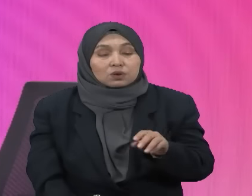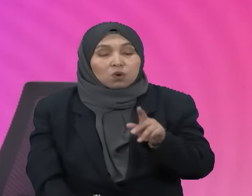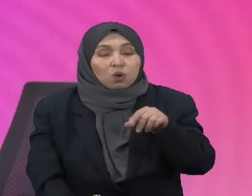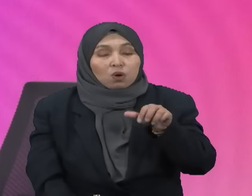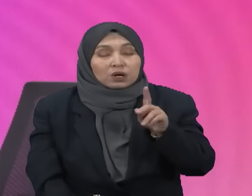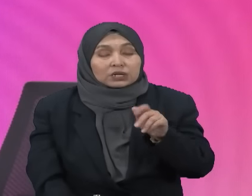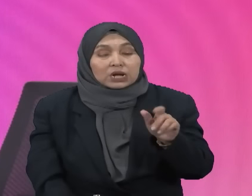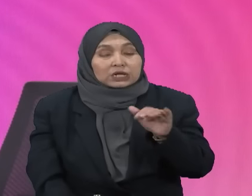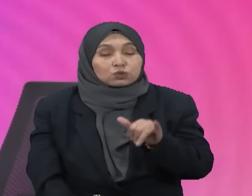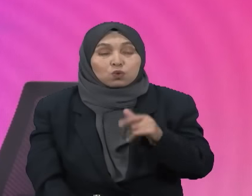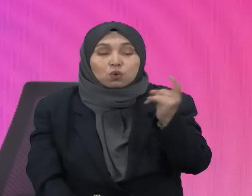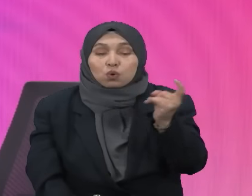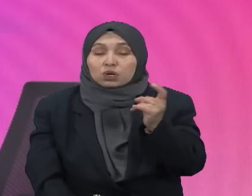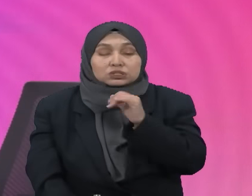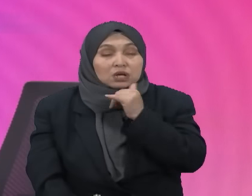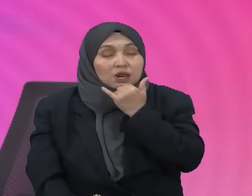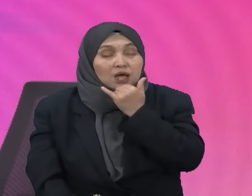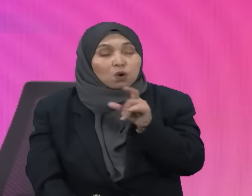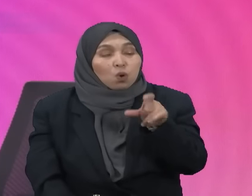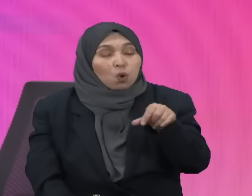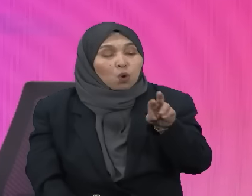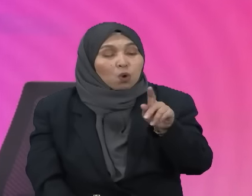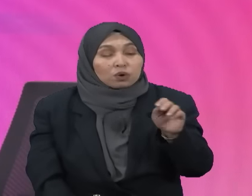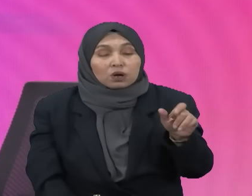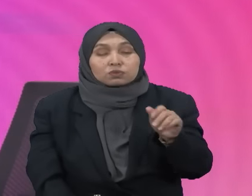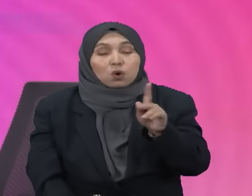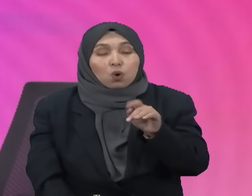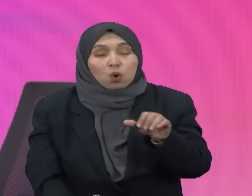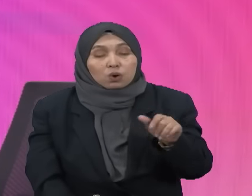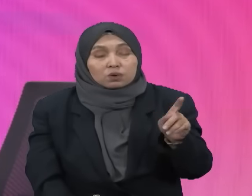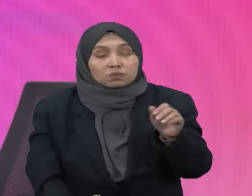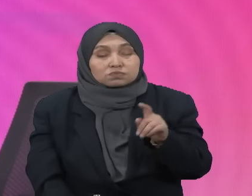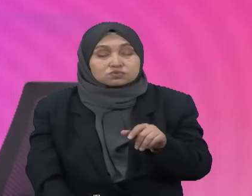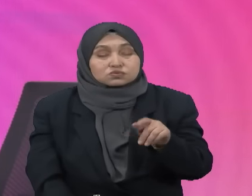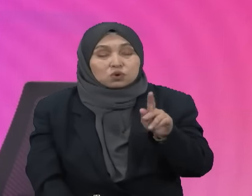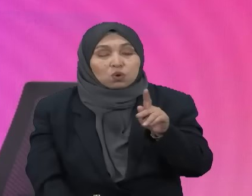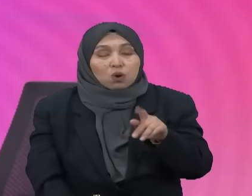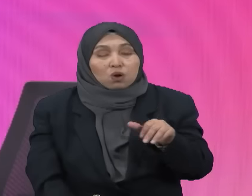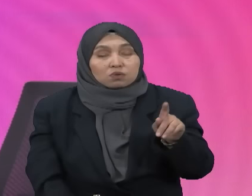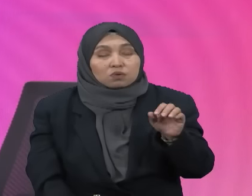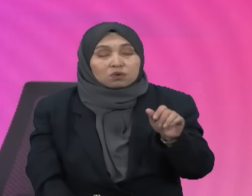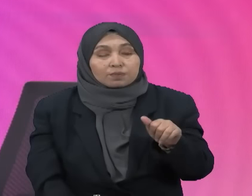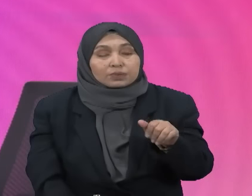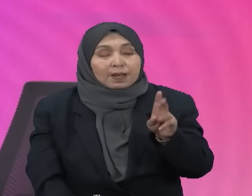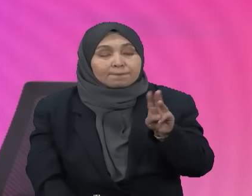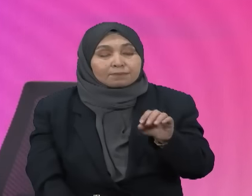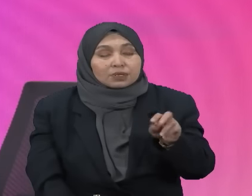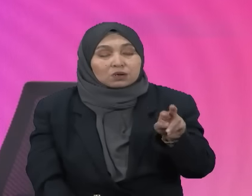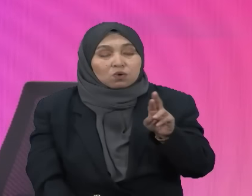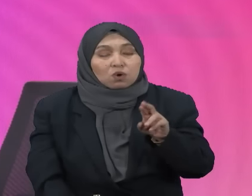qor itu ra tak betul. Qor kita nak qor. Qor. Min